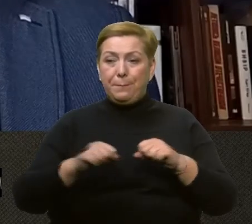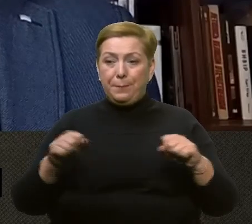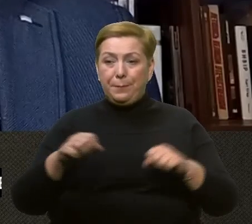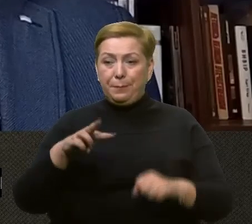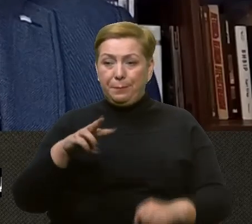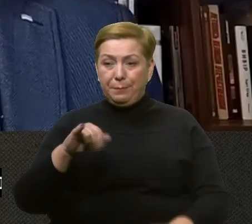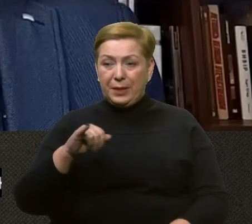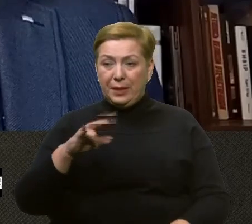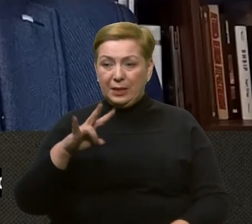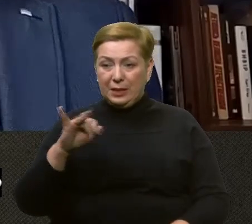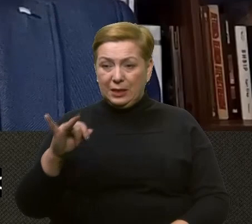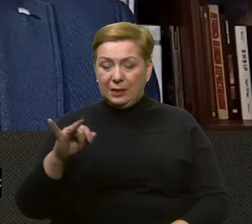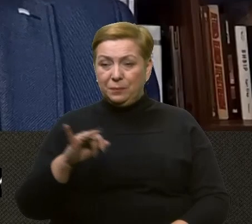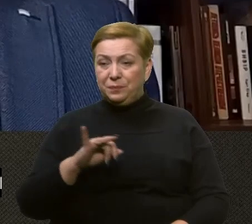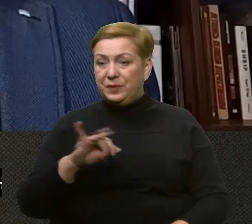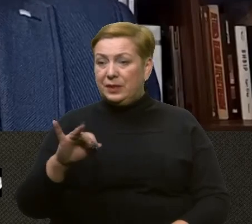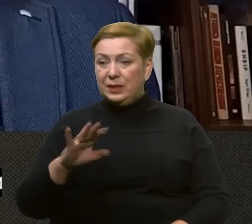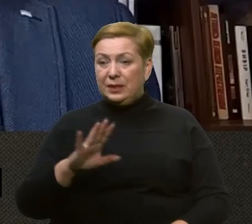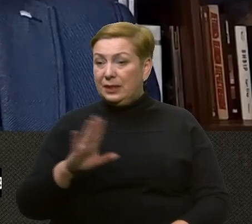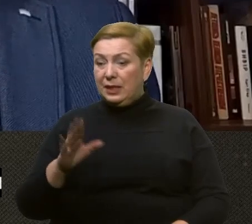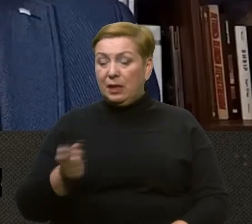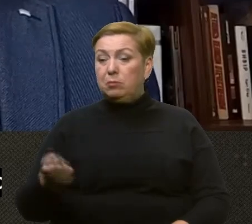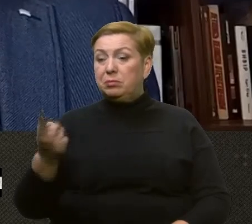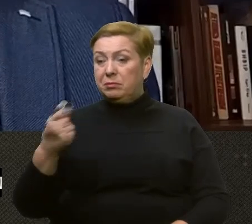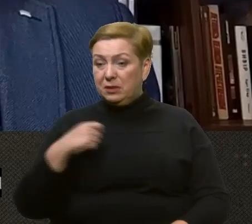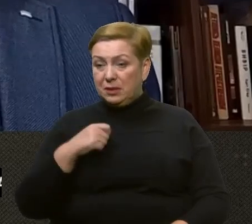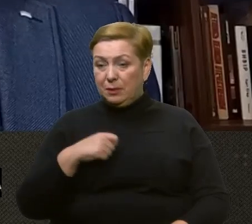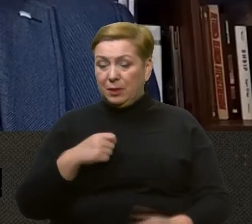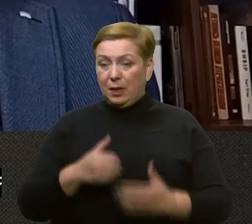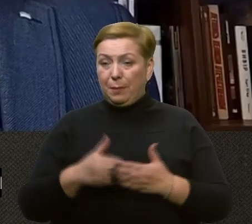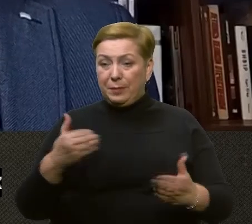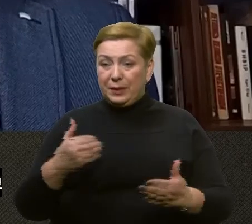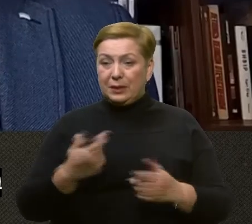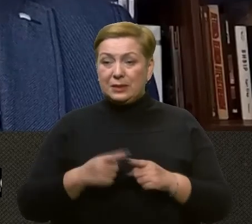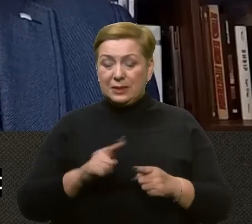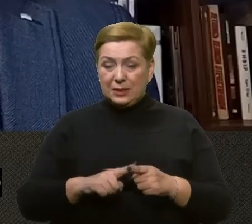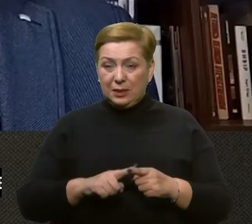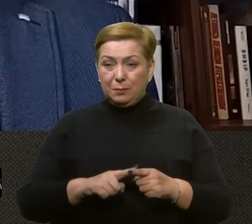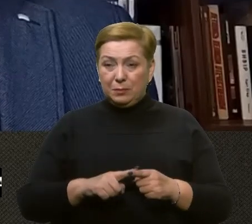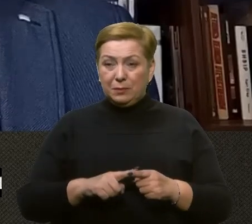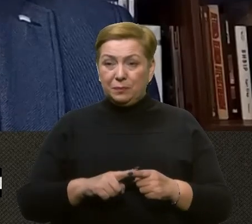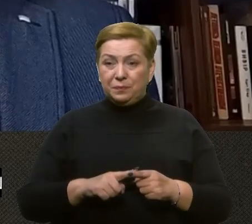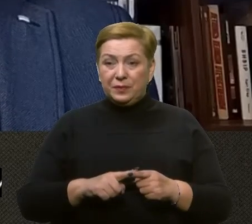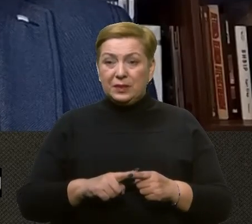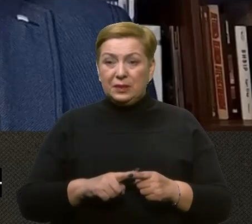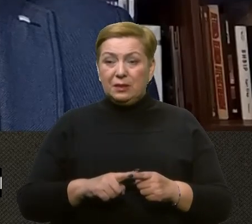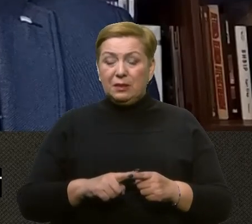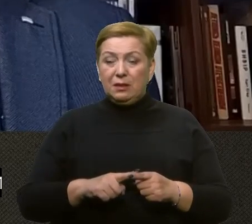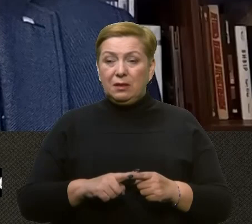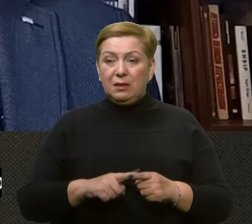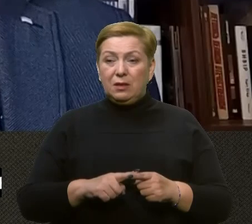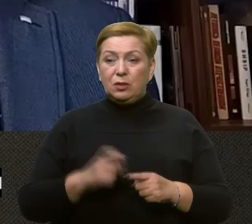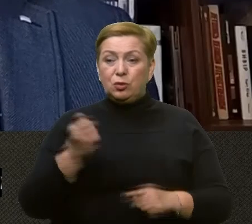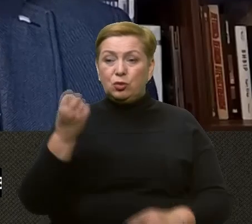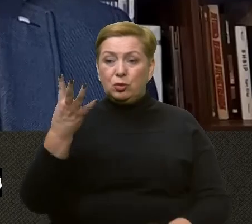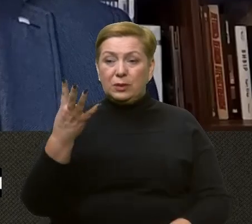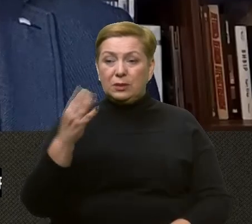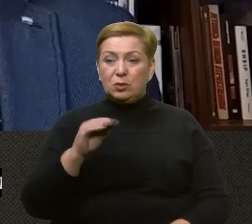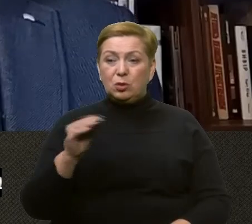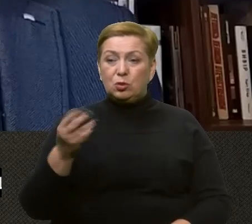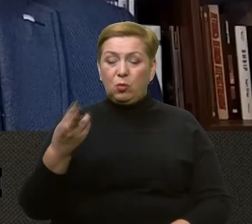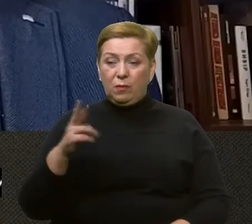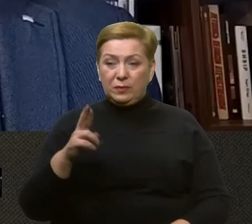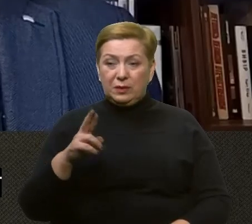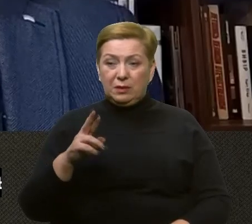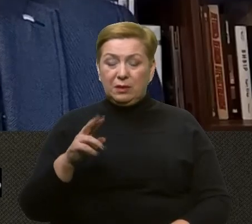не опинилися самі, а перед тим, ну, вони говорять про такий факт, що це відбулося 14 жовтня. А